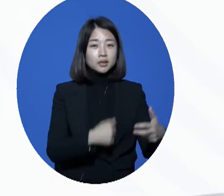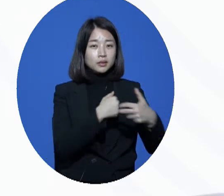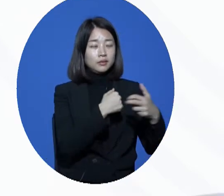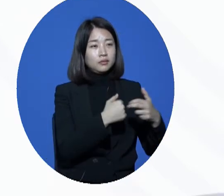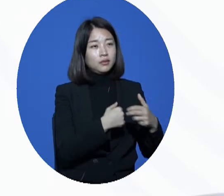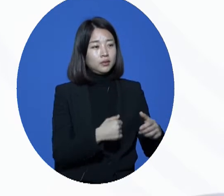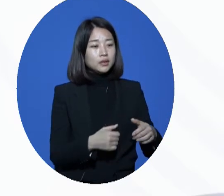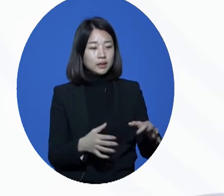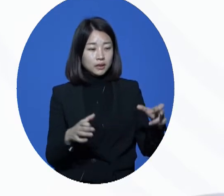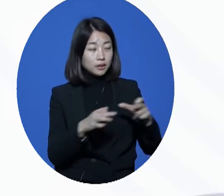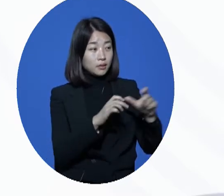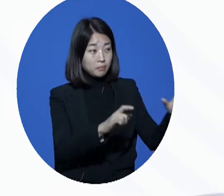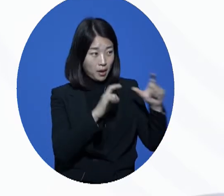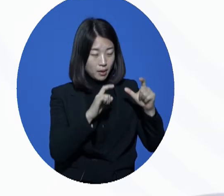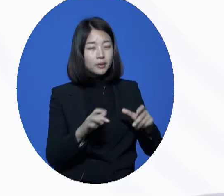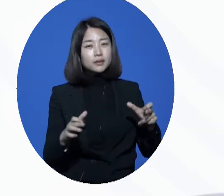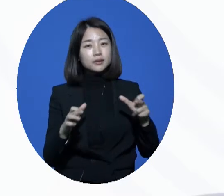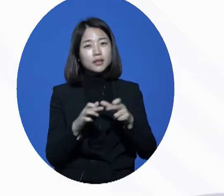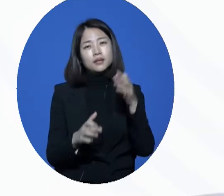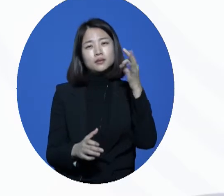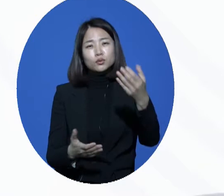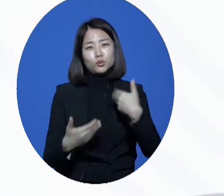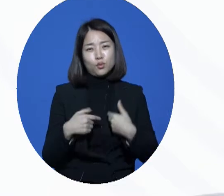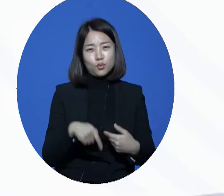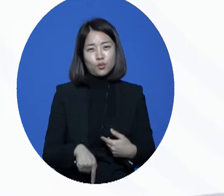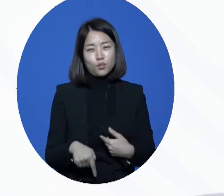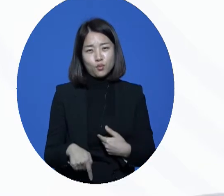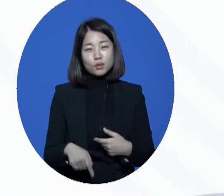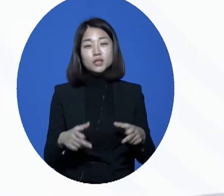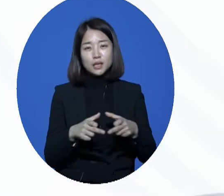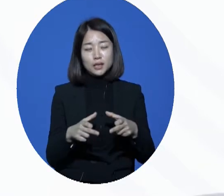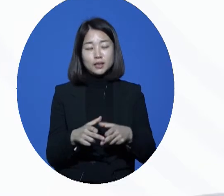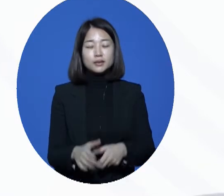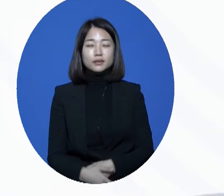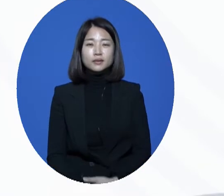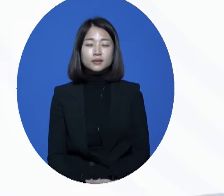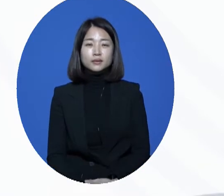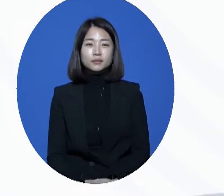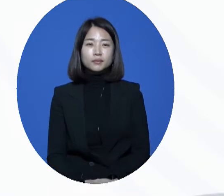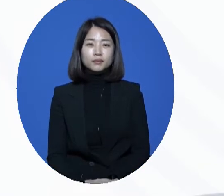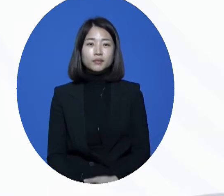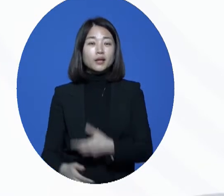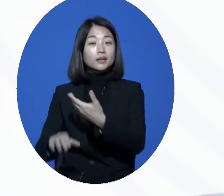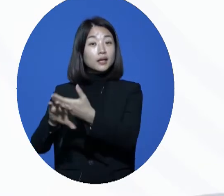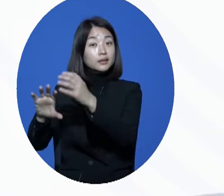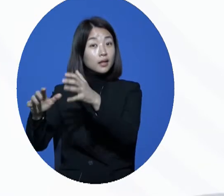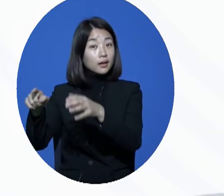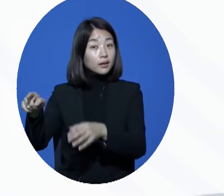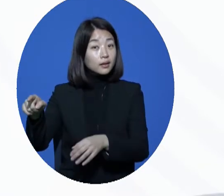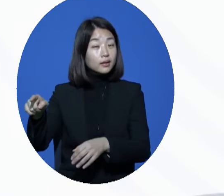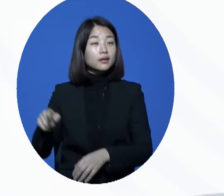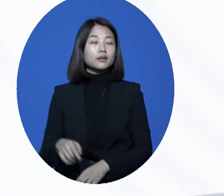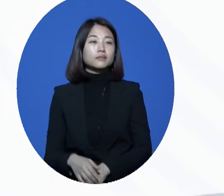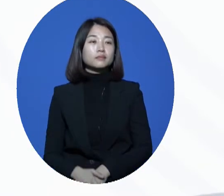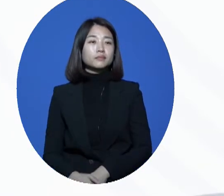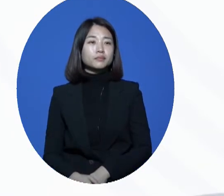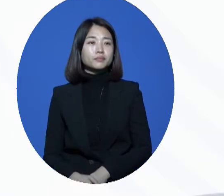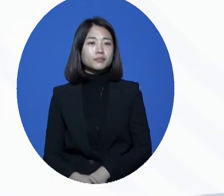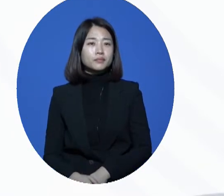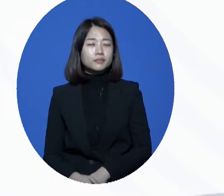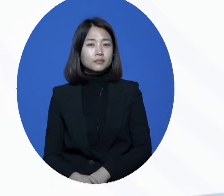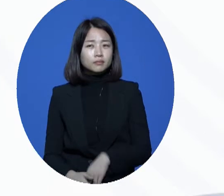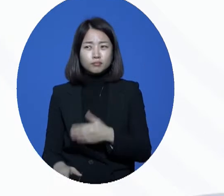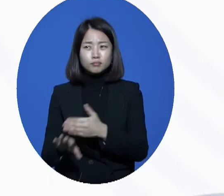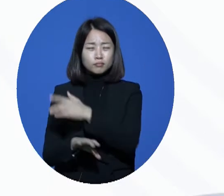이 장애인으로 인정이 됩니다. 그게 국가가 인정하는 장애인입니다. 그렇기 때문에 다른 나라에서는 잘 찾아볼